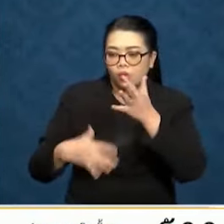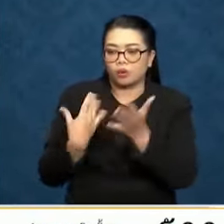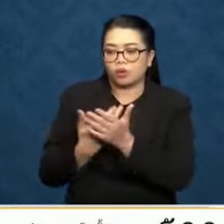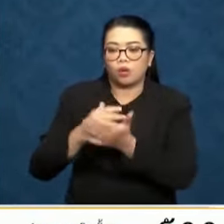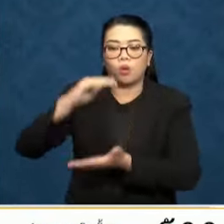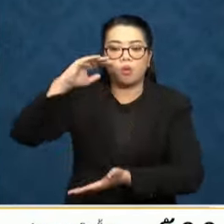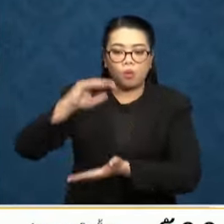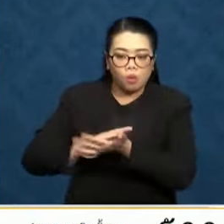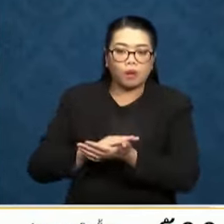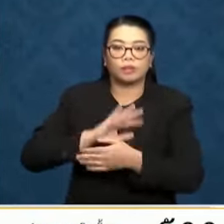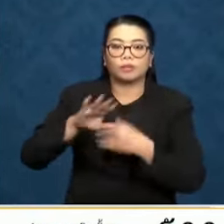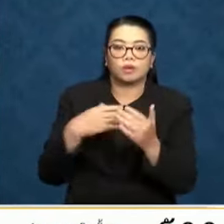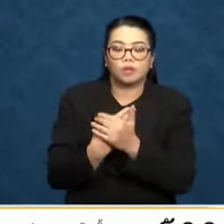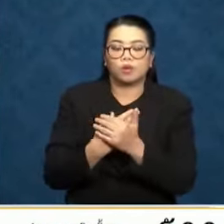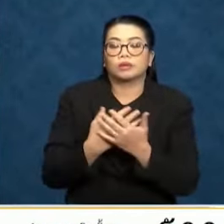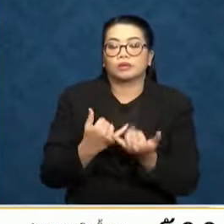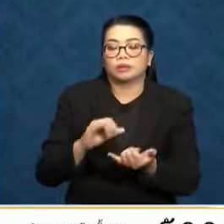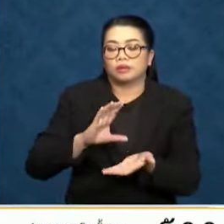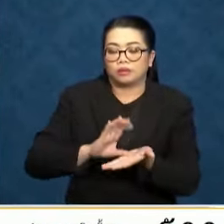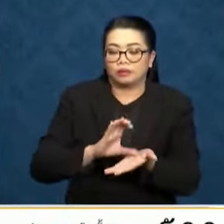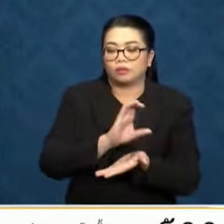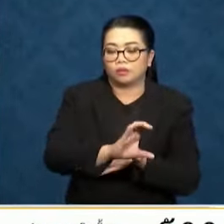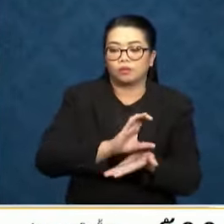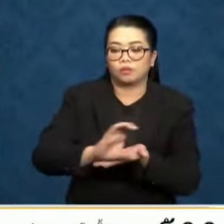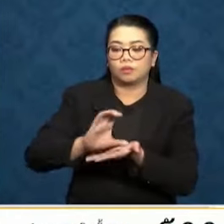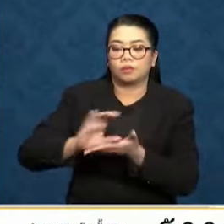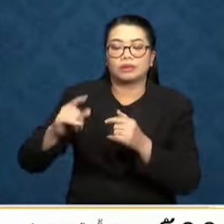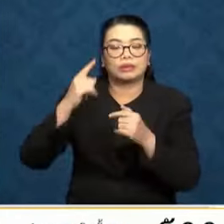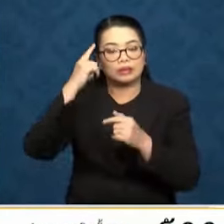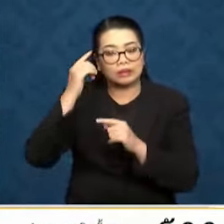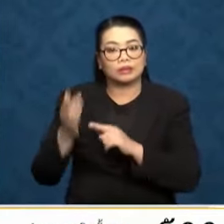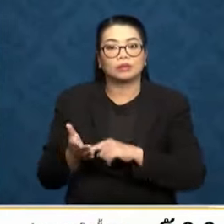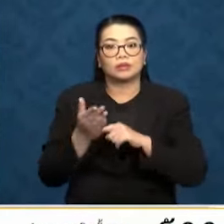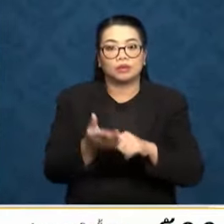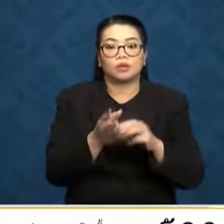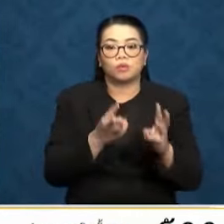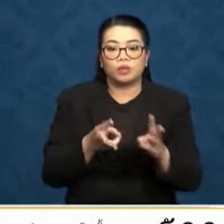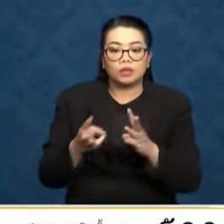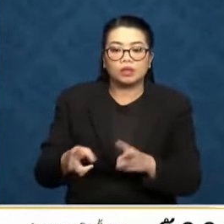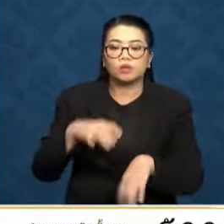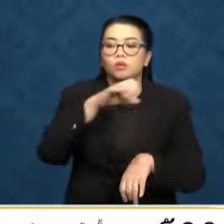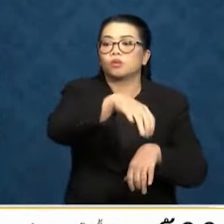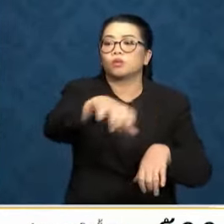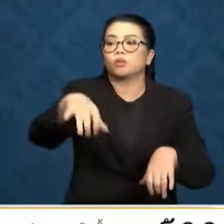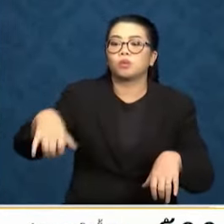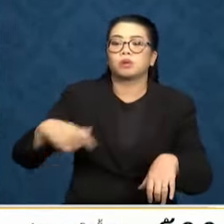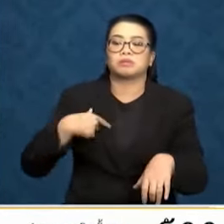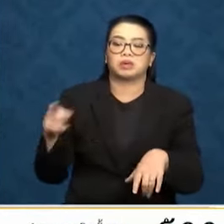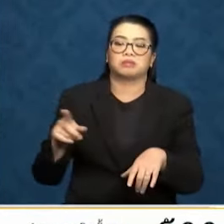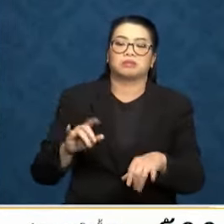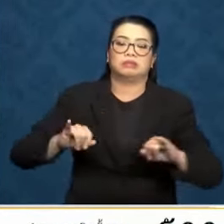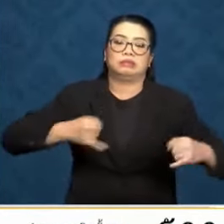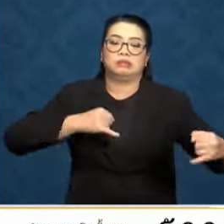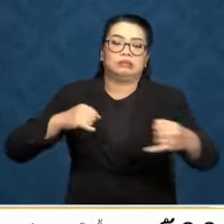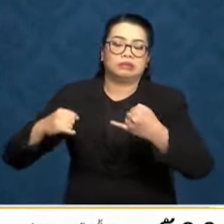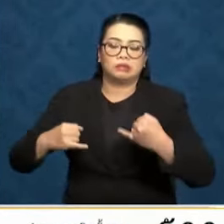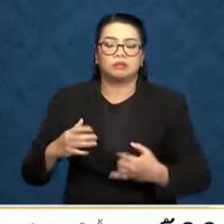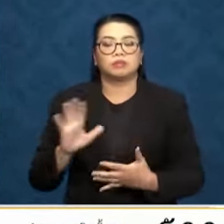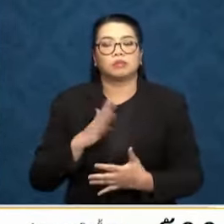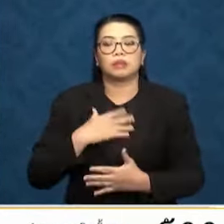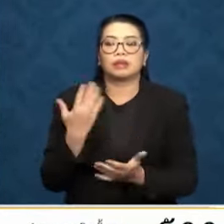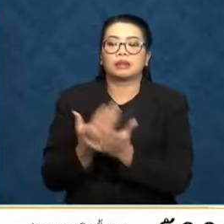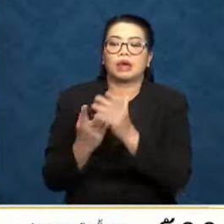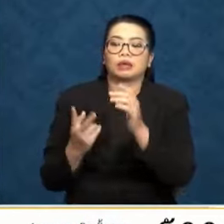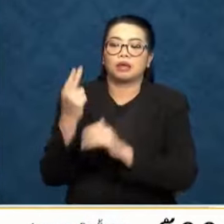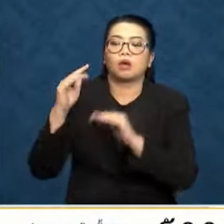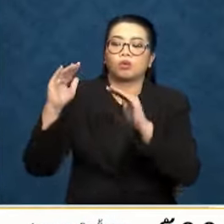กระบวนการที่ดิฉันเสนอเนี่ยจะช่วยให้สำนักงบประมาณนะคะไม่ต้องโดนหน่วยงานต่างๆเหม็นขี้หน้าแล้วค่ะเพราะว่าไปตัดลด